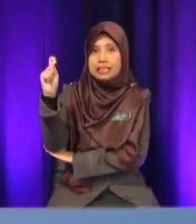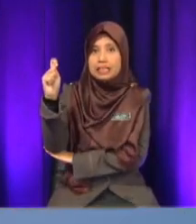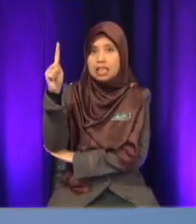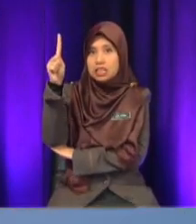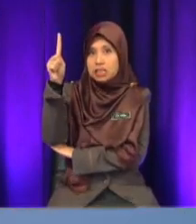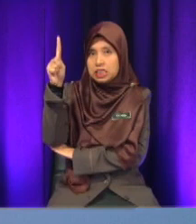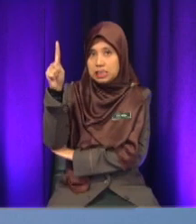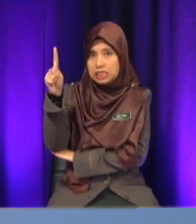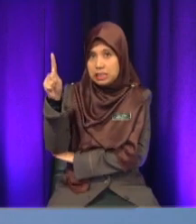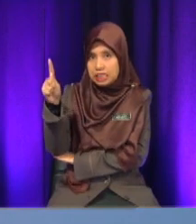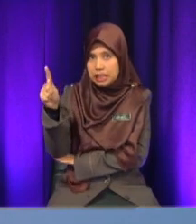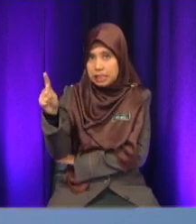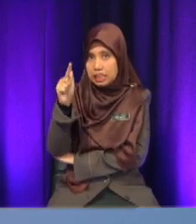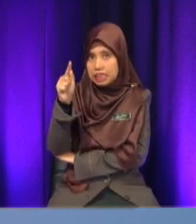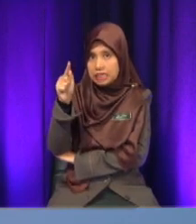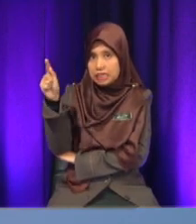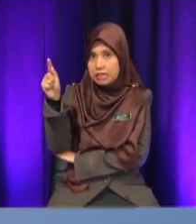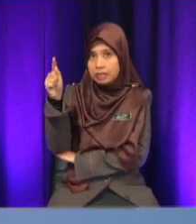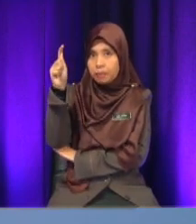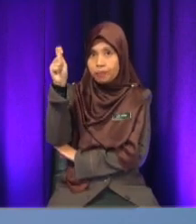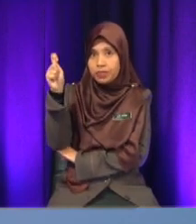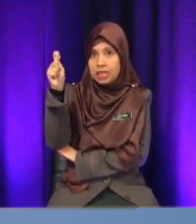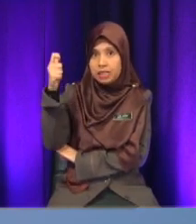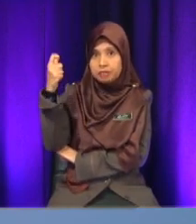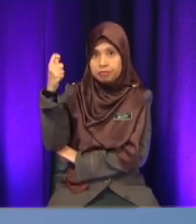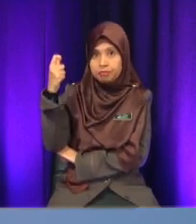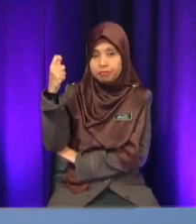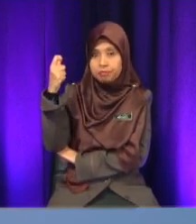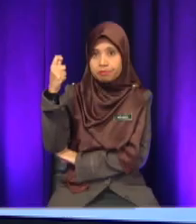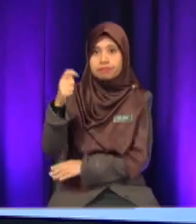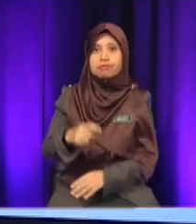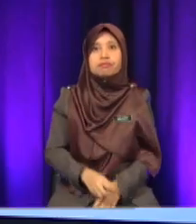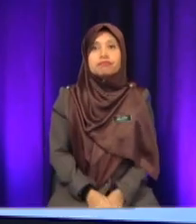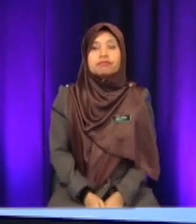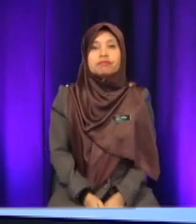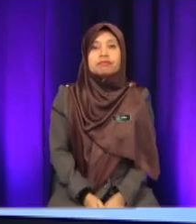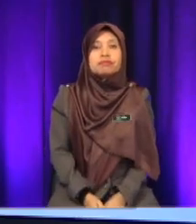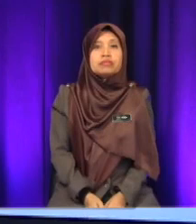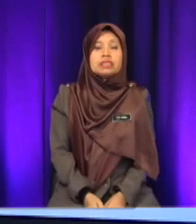di sini baik saya Oke entar malam